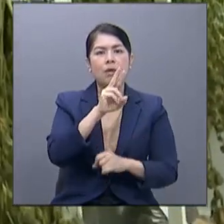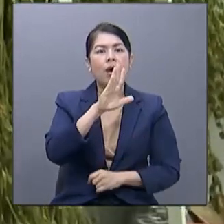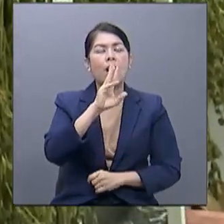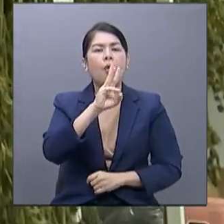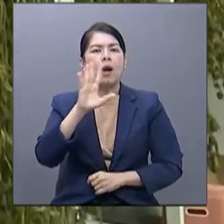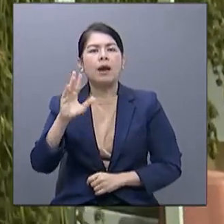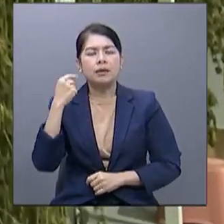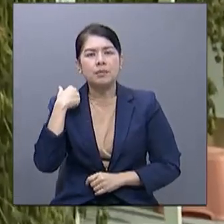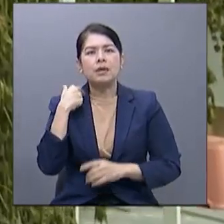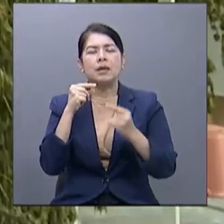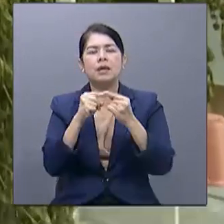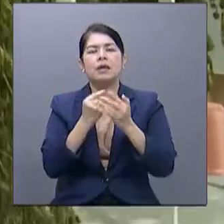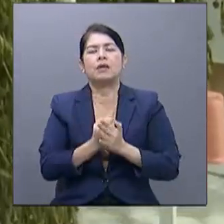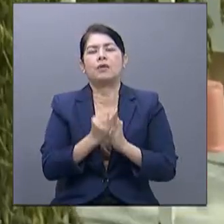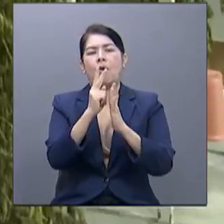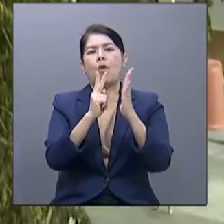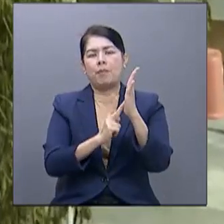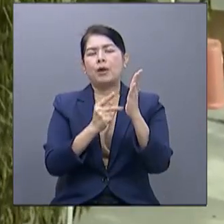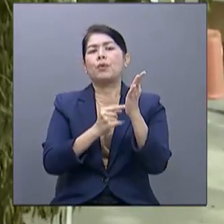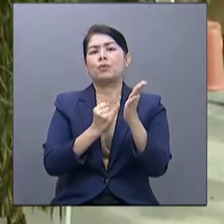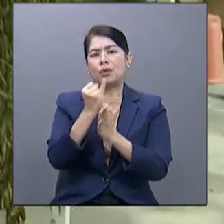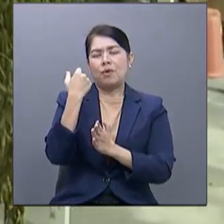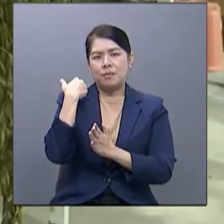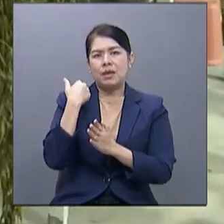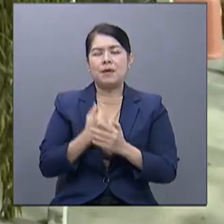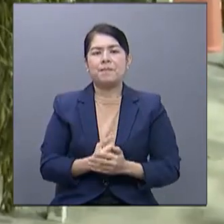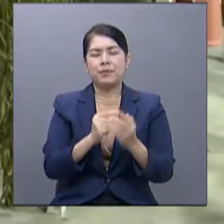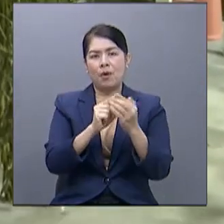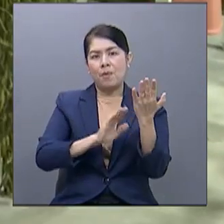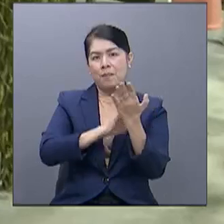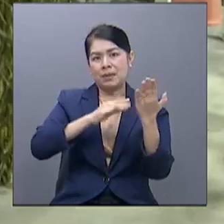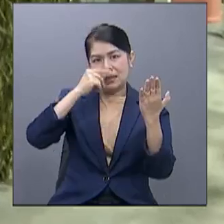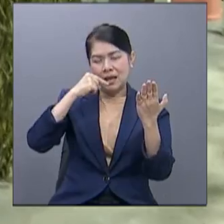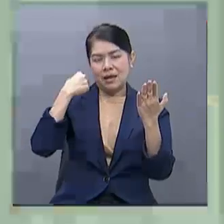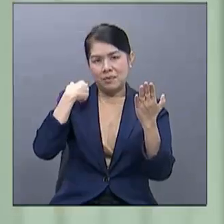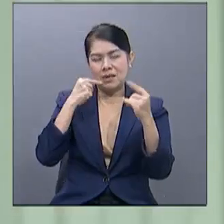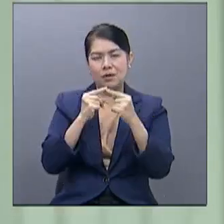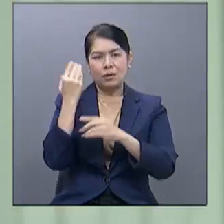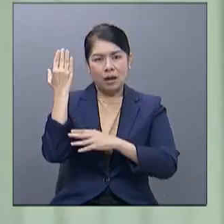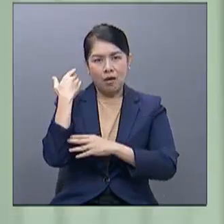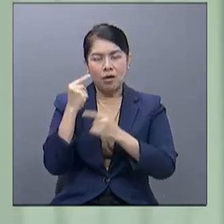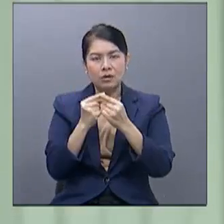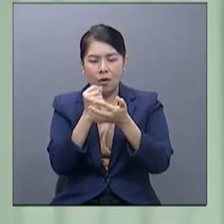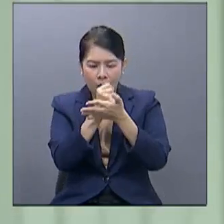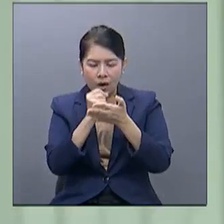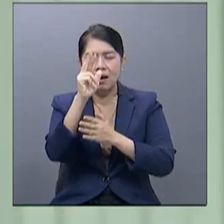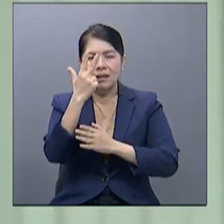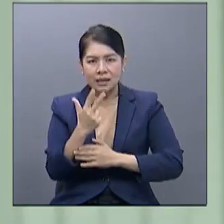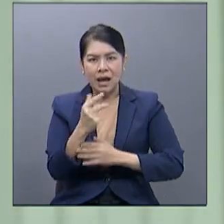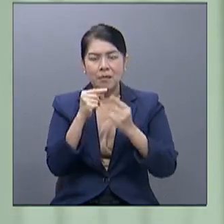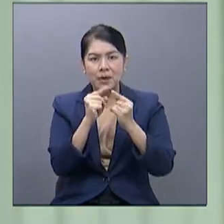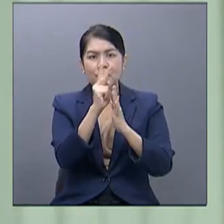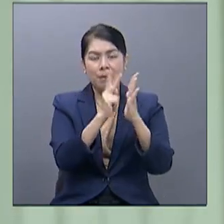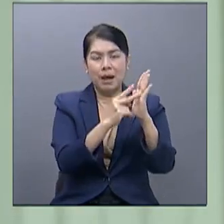บับนั้นทำให้ไทยเป็นประเทศแรกในเอเชียที่ปลดล็อกกัญชาออกจากบัญชียาเสพติดโดยให้กัญชาทุกส่วน